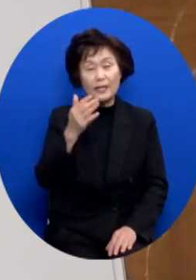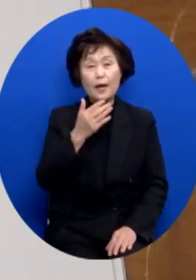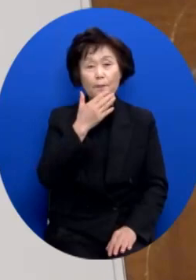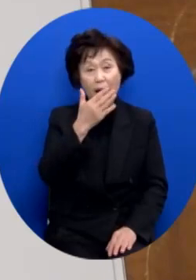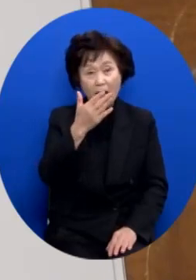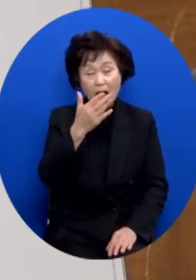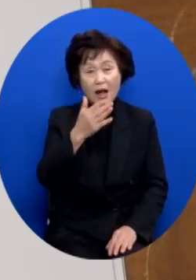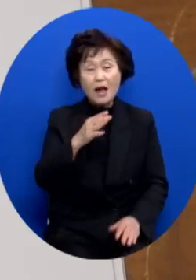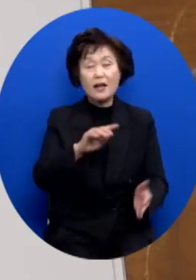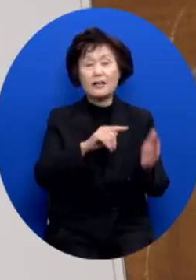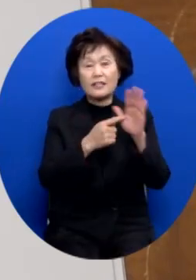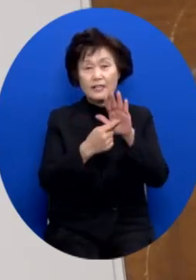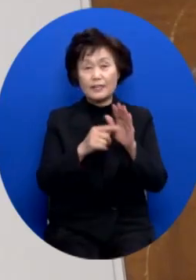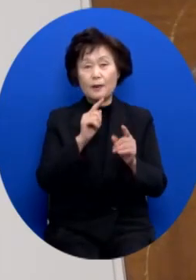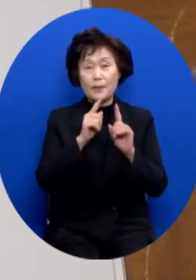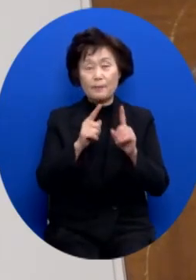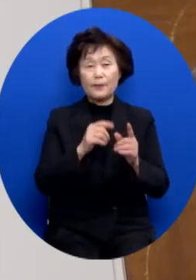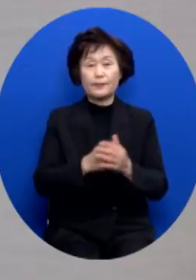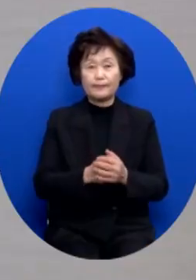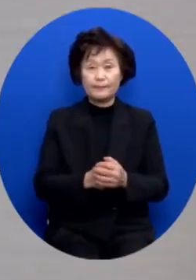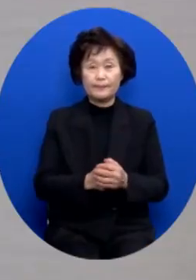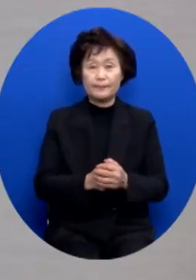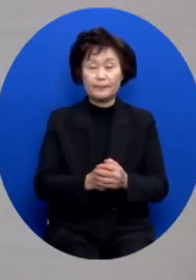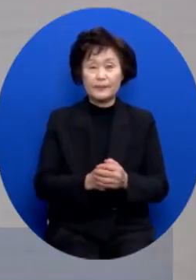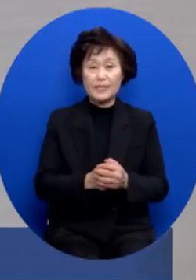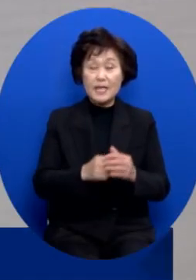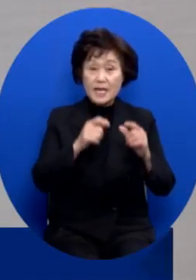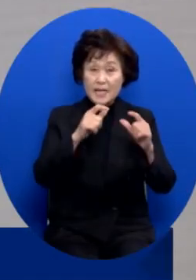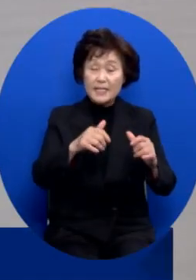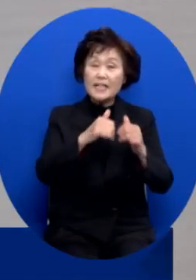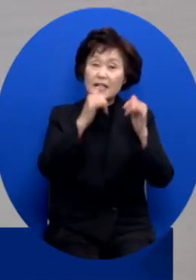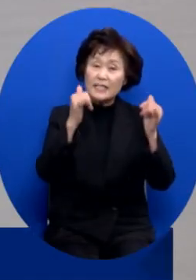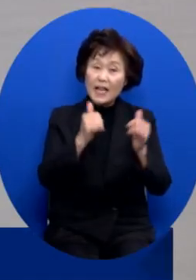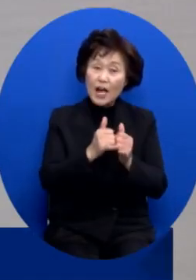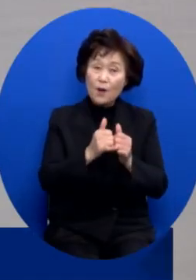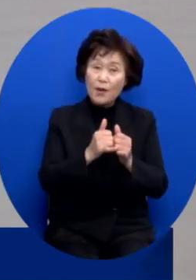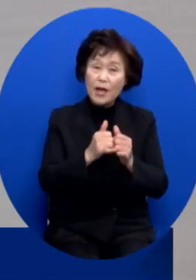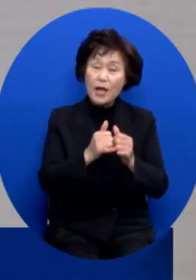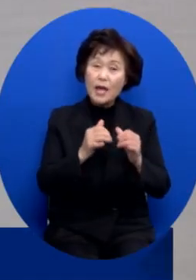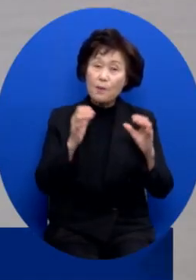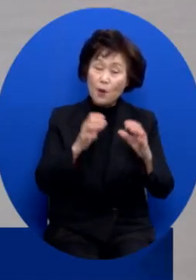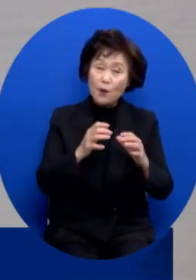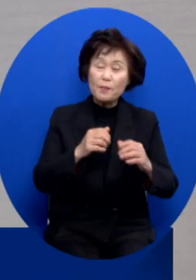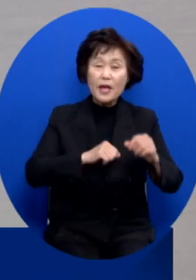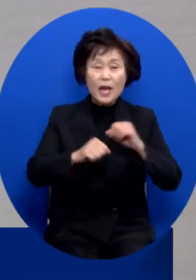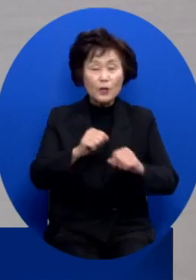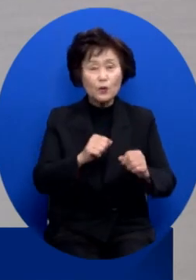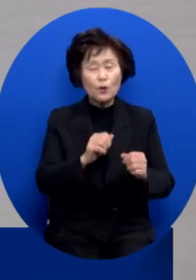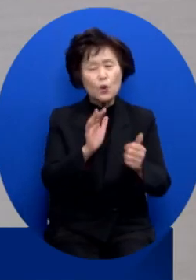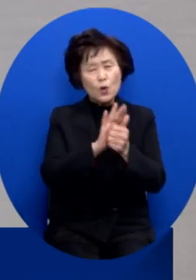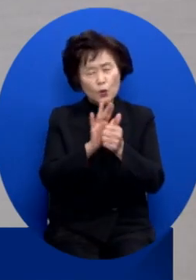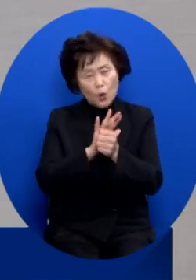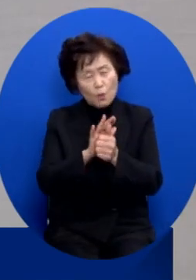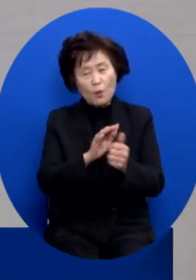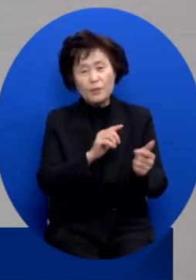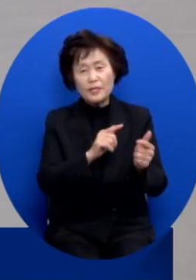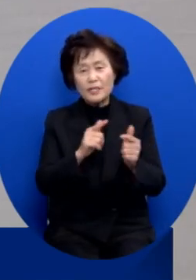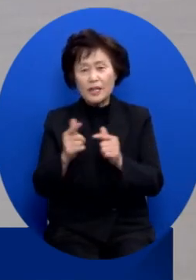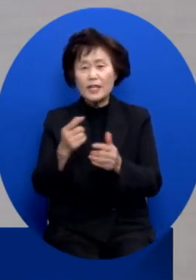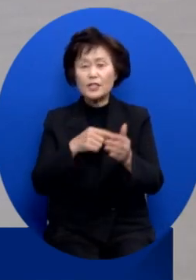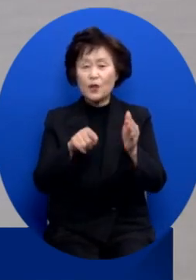가능성을 제시했다고 평가했습니다. 지역사회의 결핍과 행복을 위해서 돌봄과 섬김을 제공하고